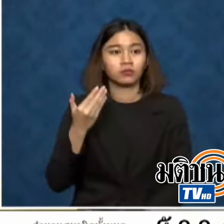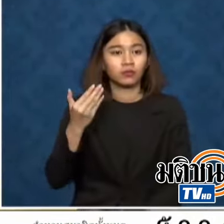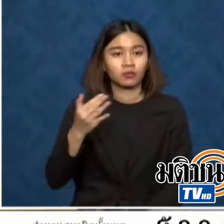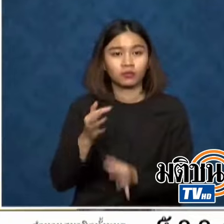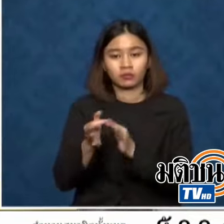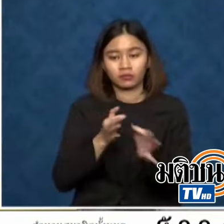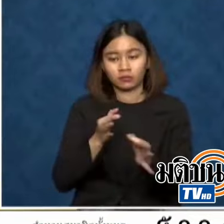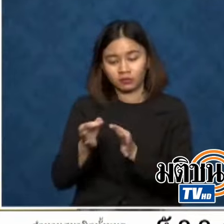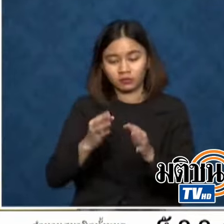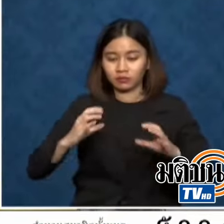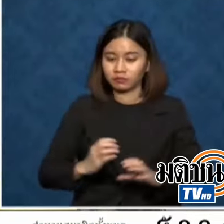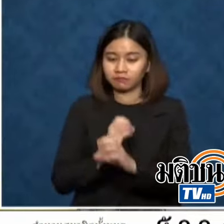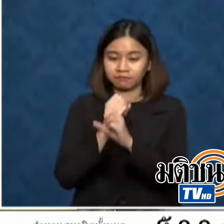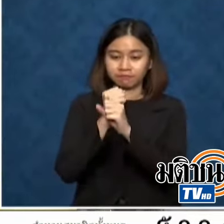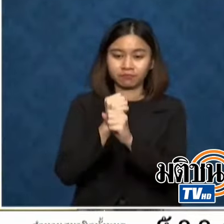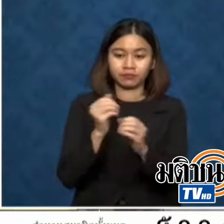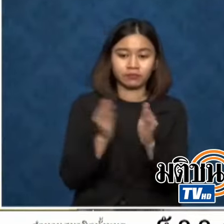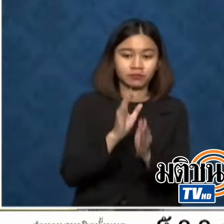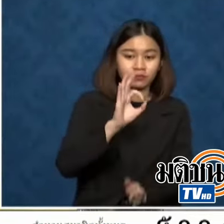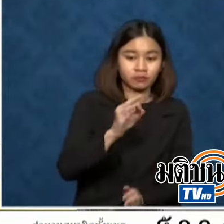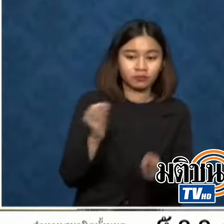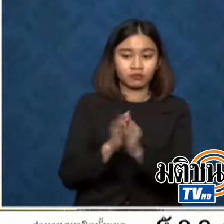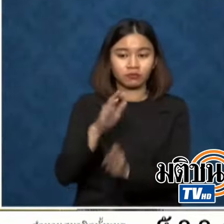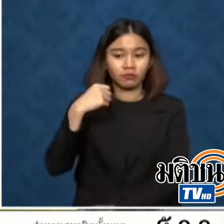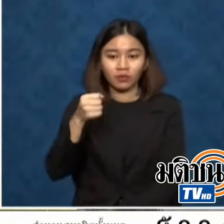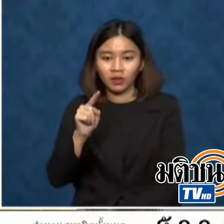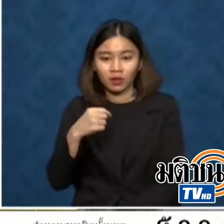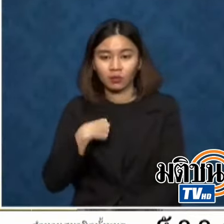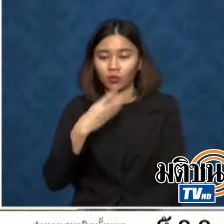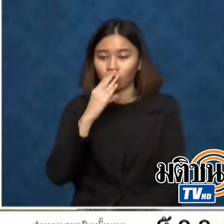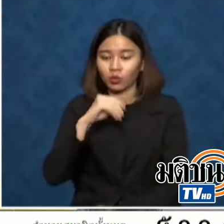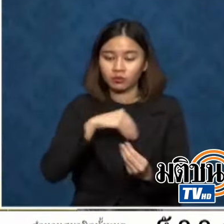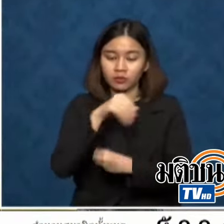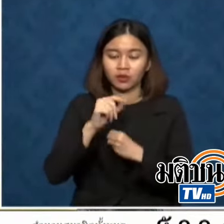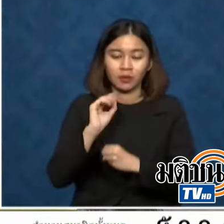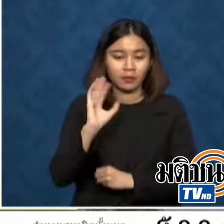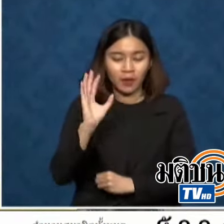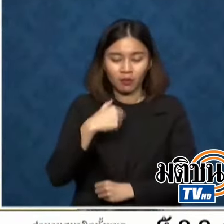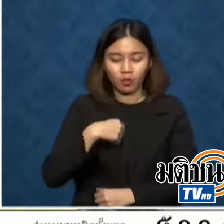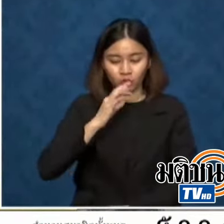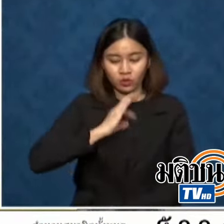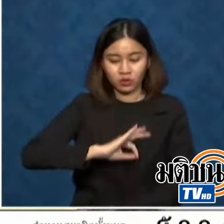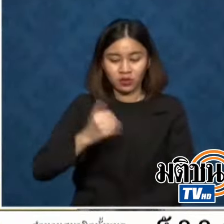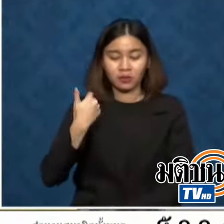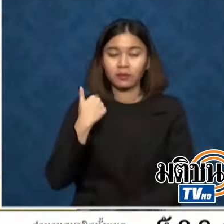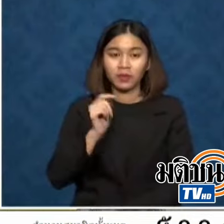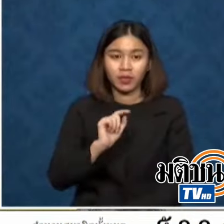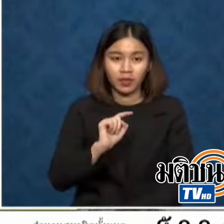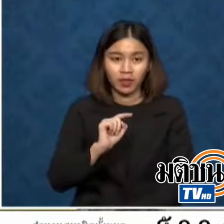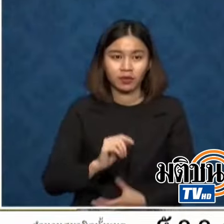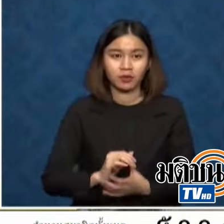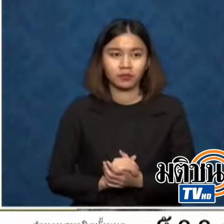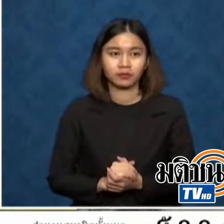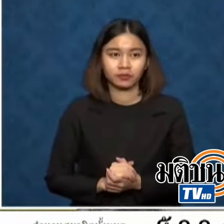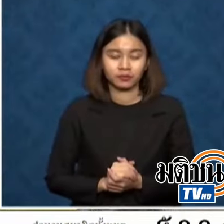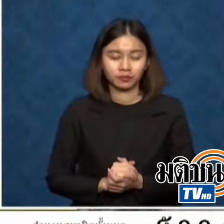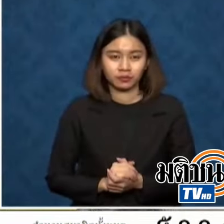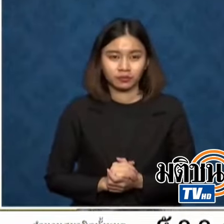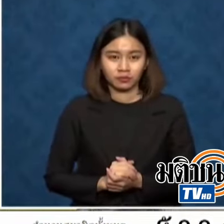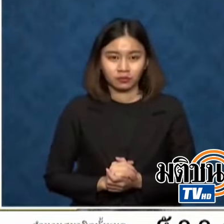อธิบายให้ฟังว่าตกลงมัน 9แต้มหรือมัน 11แต้มไอ้พวกนี้ผมไม่ได้พูดซ้ำผมรู้สึกว่ามีอยู่อย่างเดียวครับ